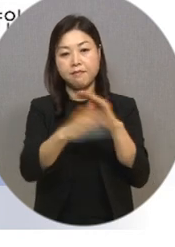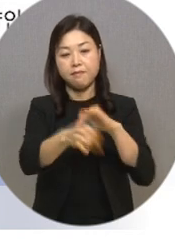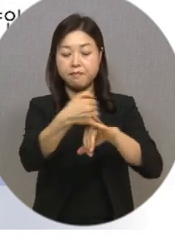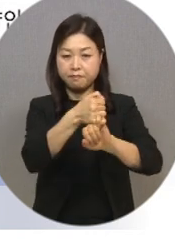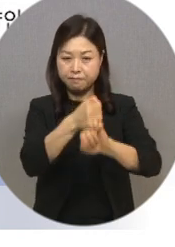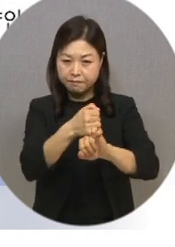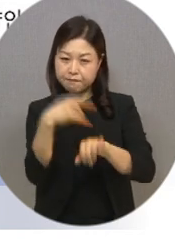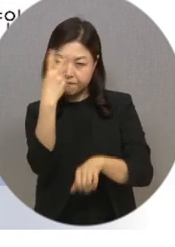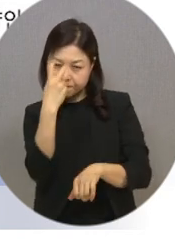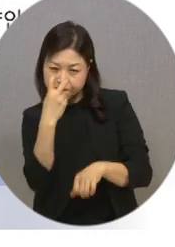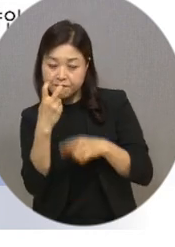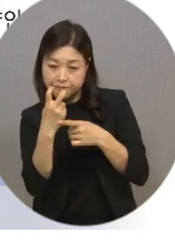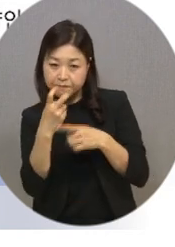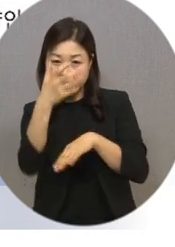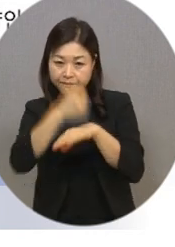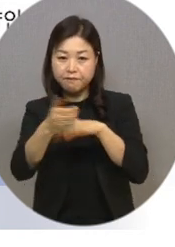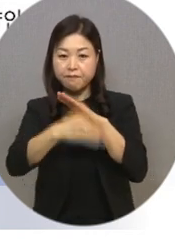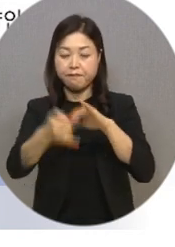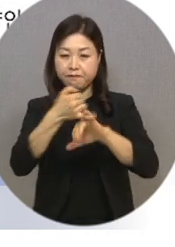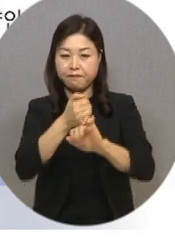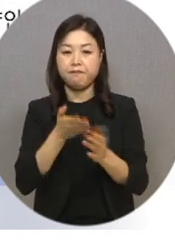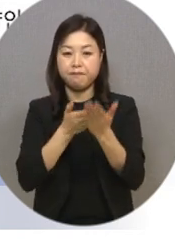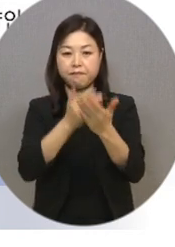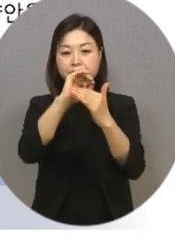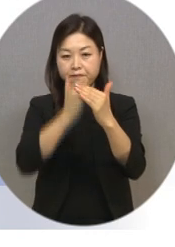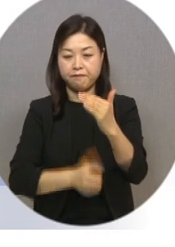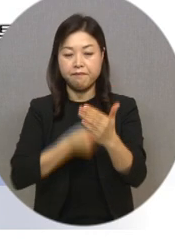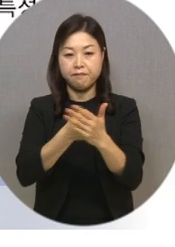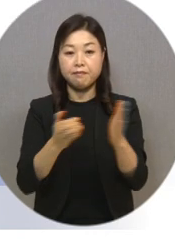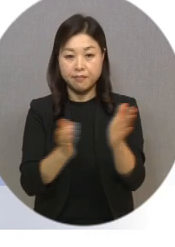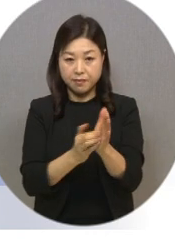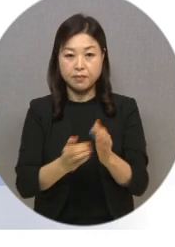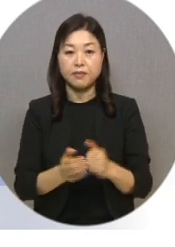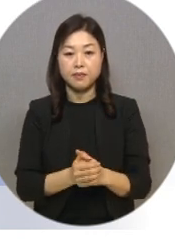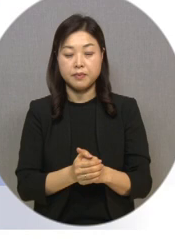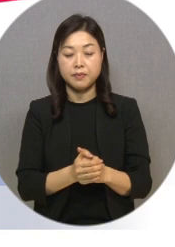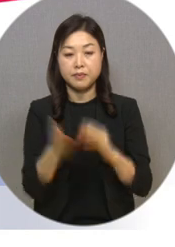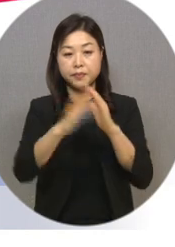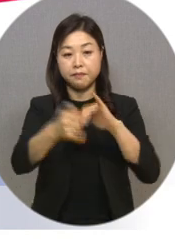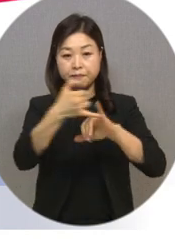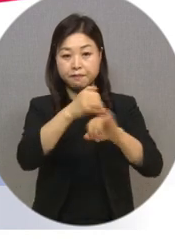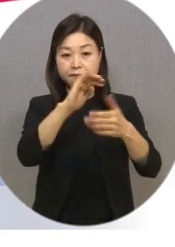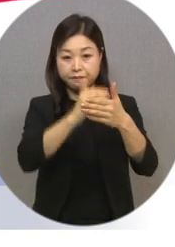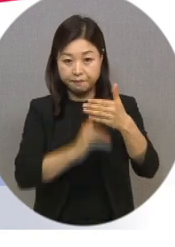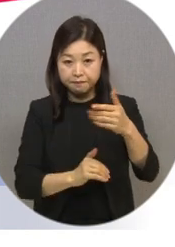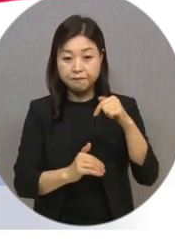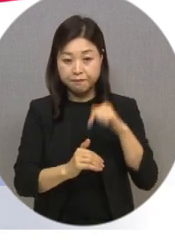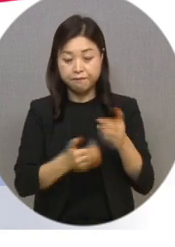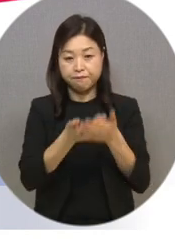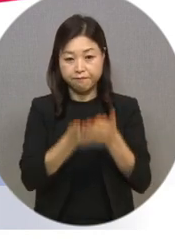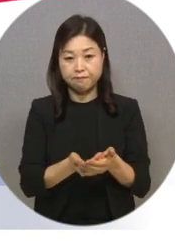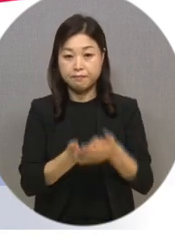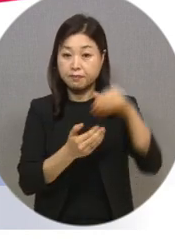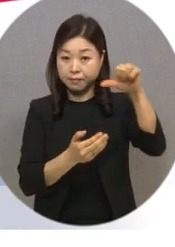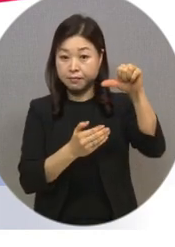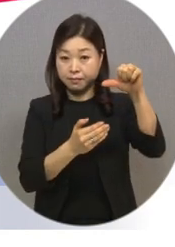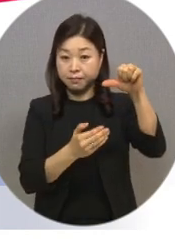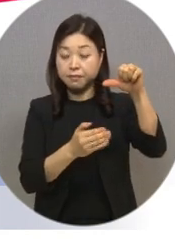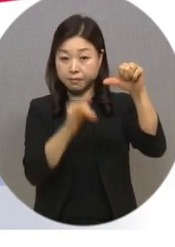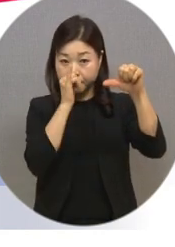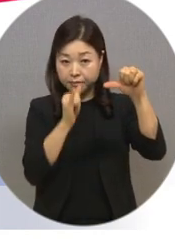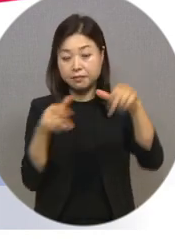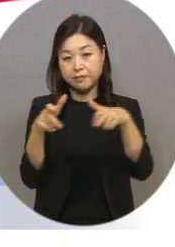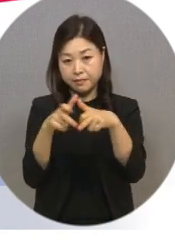거쳐 최종 공약 요구안을 확정했습니다 공약 안에는 핵심 요구 사항 5대 과제와 장애 유형